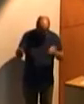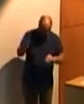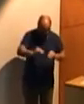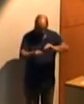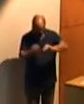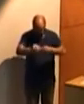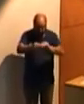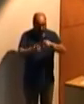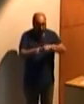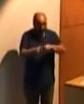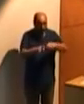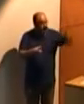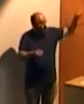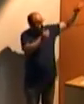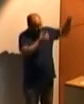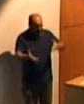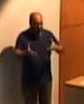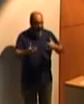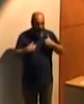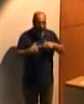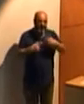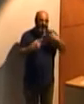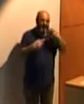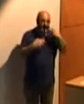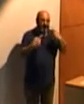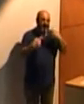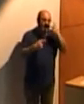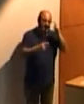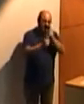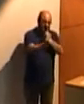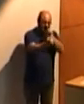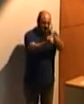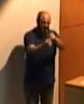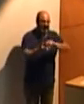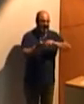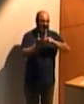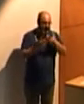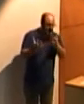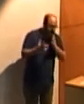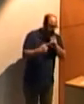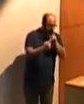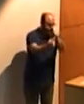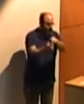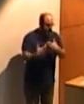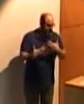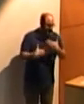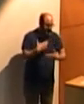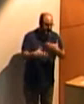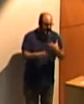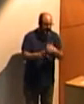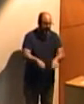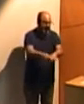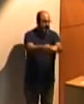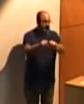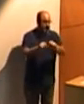comprendre cette raison industrieuse ce qui fait j'ai fameux logo scène techno de basile de césarée qui nous dit que finalement est ce qu'on est capable